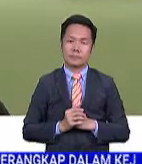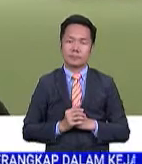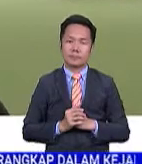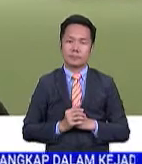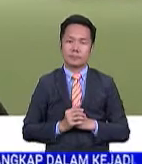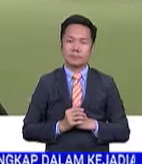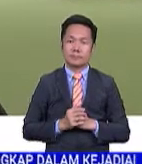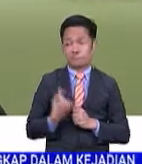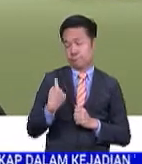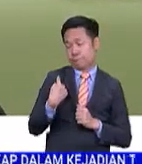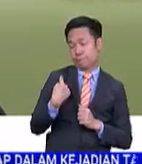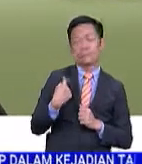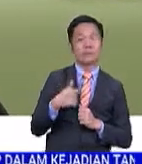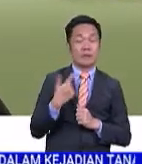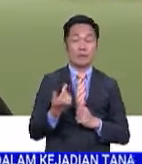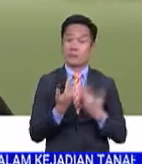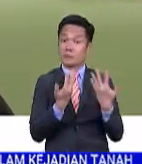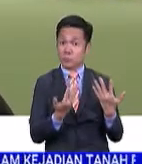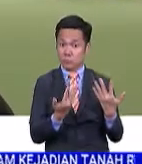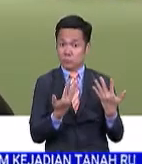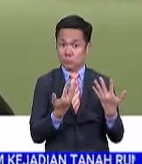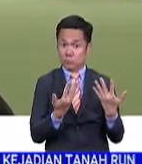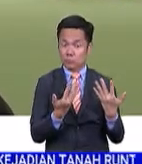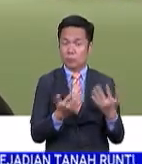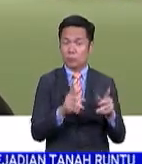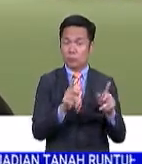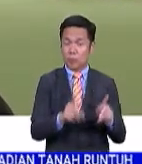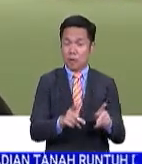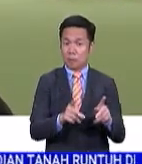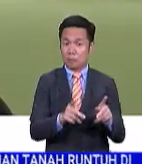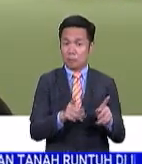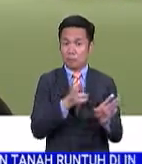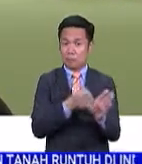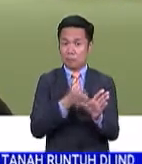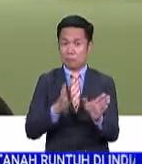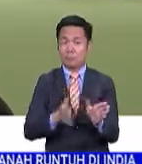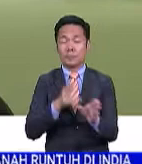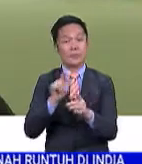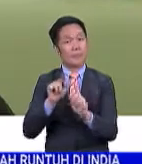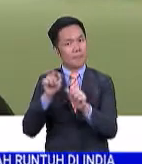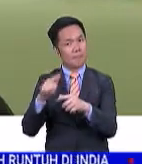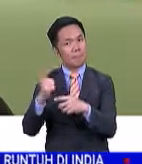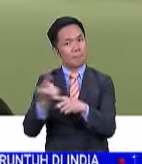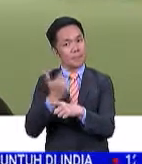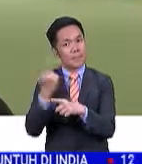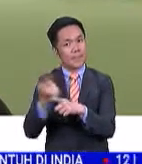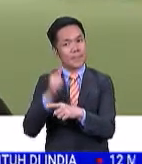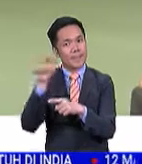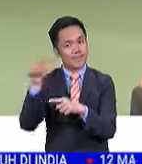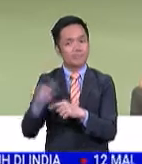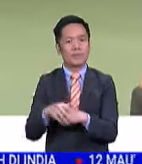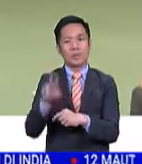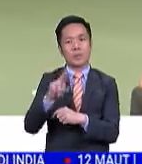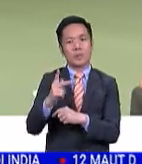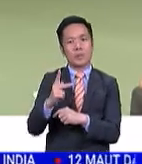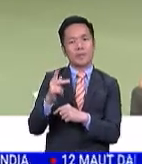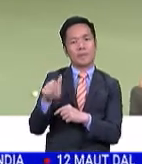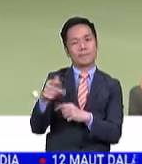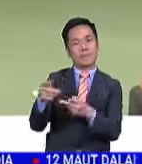seramai 10 orang atlet kita telah menyertai satu skim latihan mereka ke Birmingham